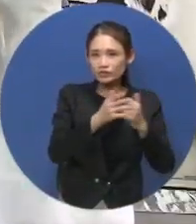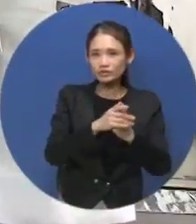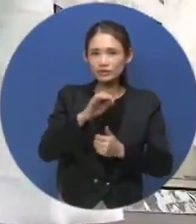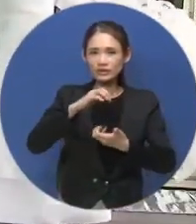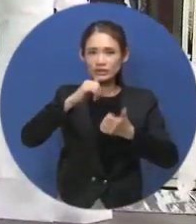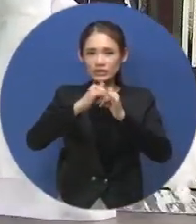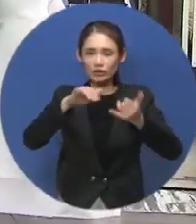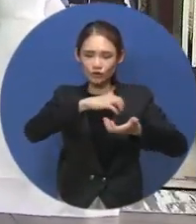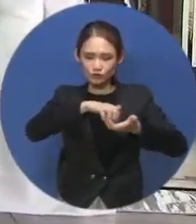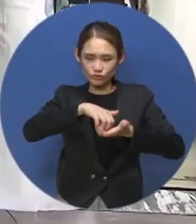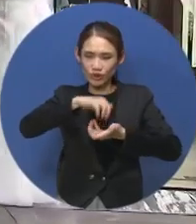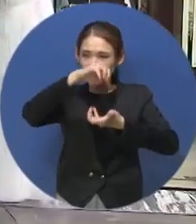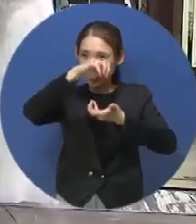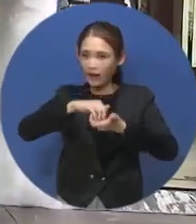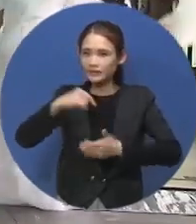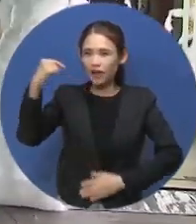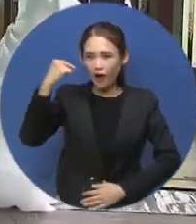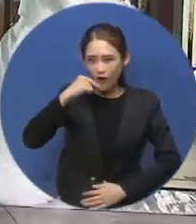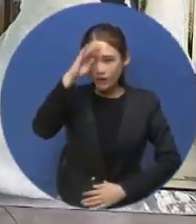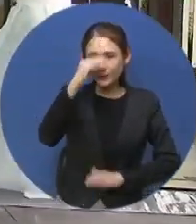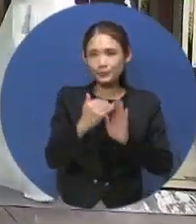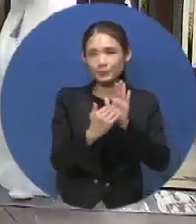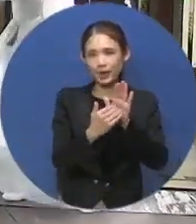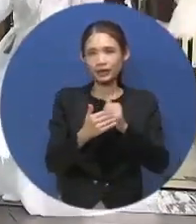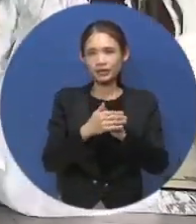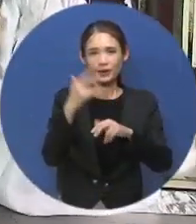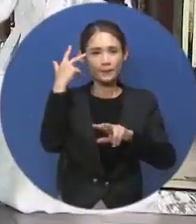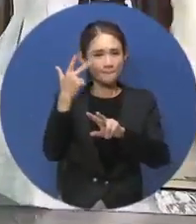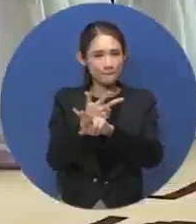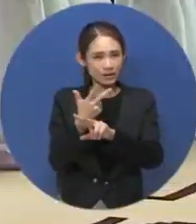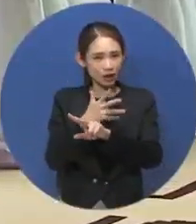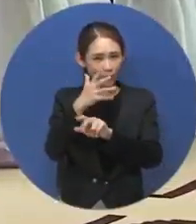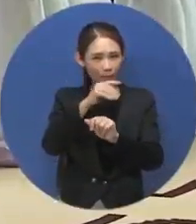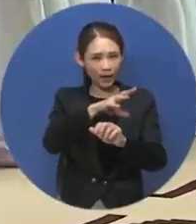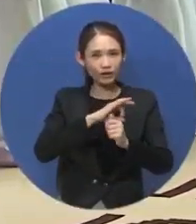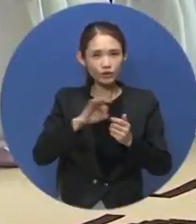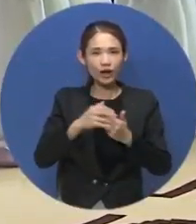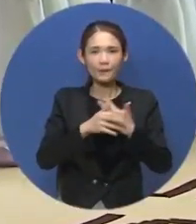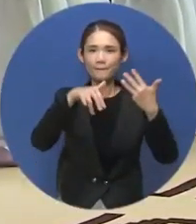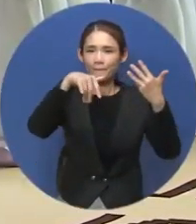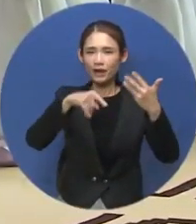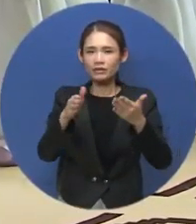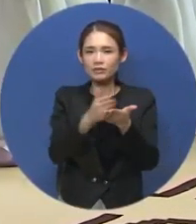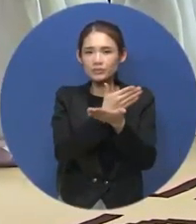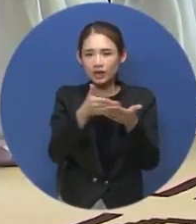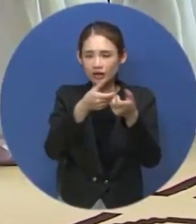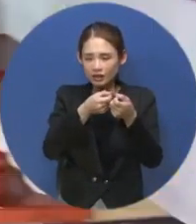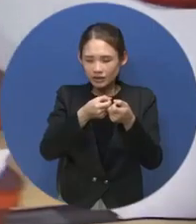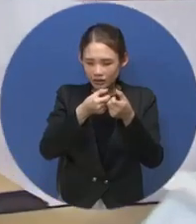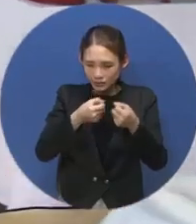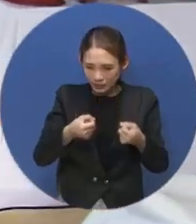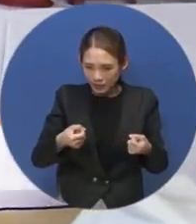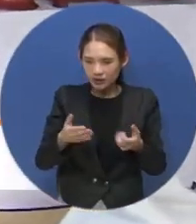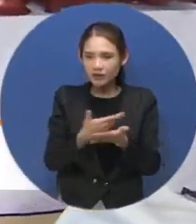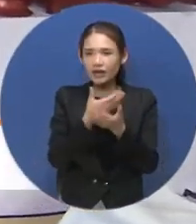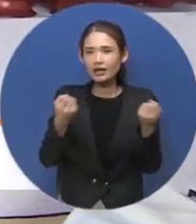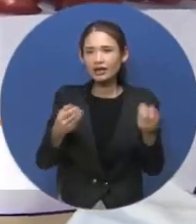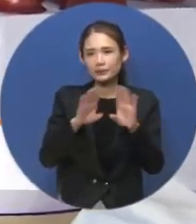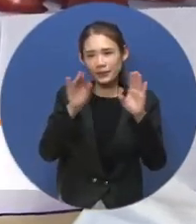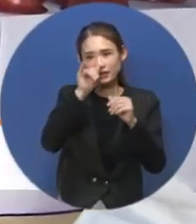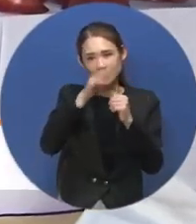장기화로 5월 16일과 19일 양일간 남원 광안루 일원에서 개최됐습니다. 남원시와 춘향제전위원회